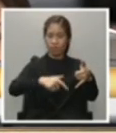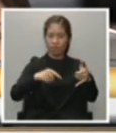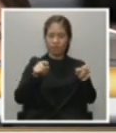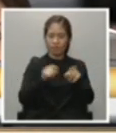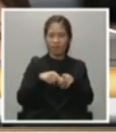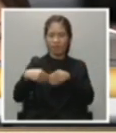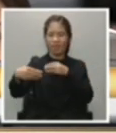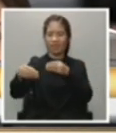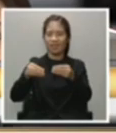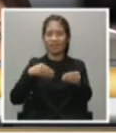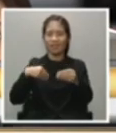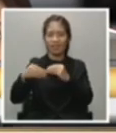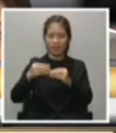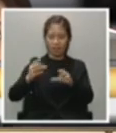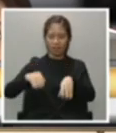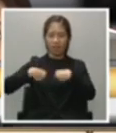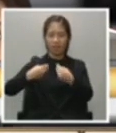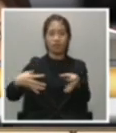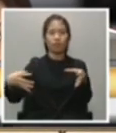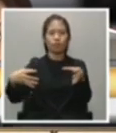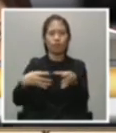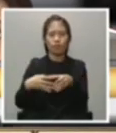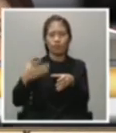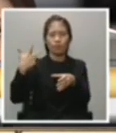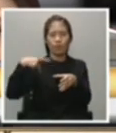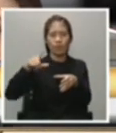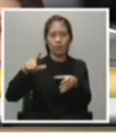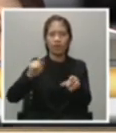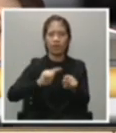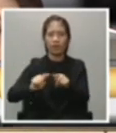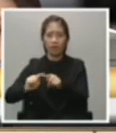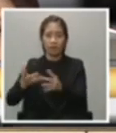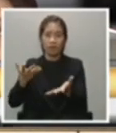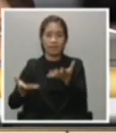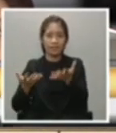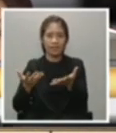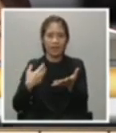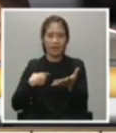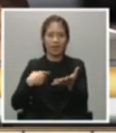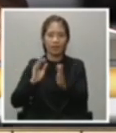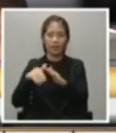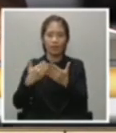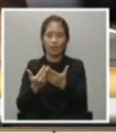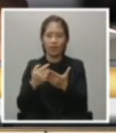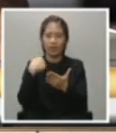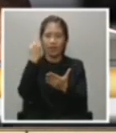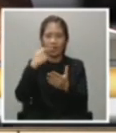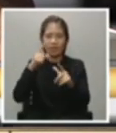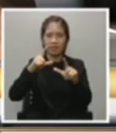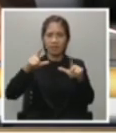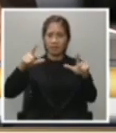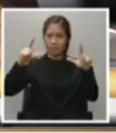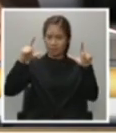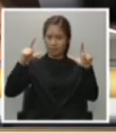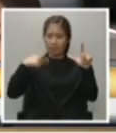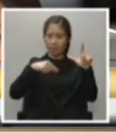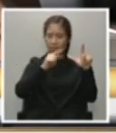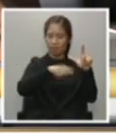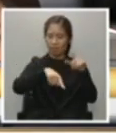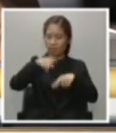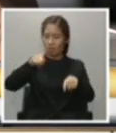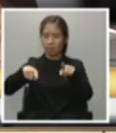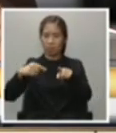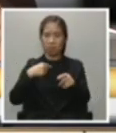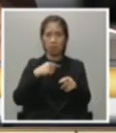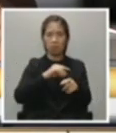ชน์ให้กับกลุ่มคนบางกลุ่มบางตระกูลทำให้ร่ำรวยขึ้นอย่างมีนัยยะสำคั